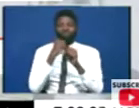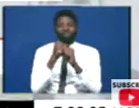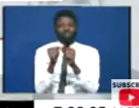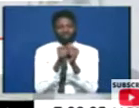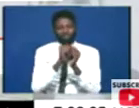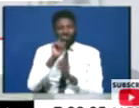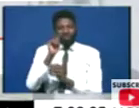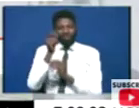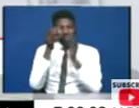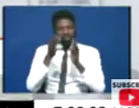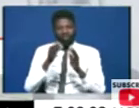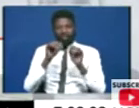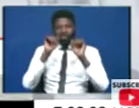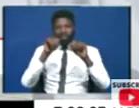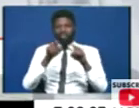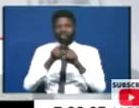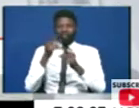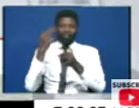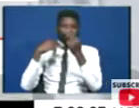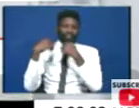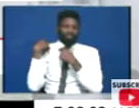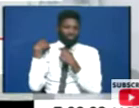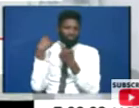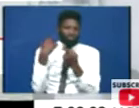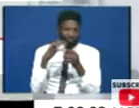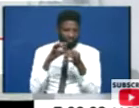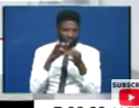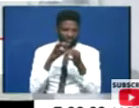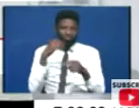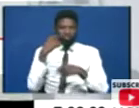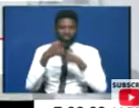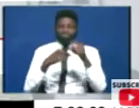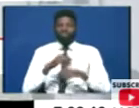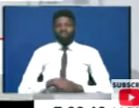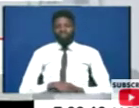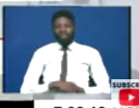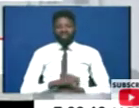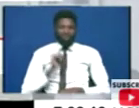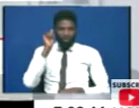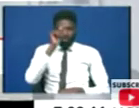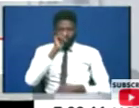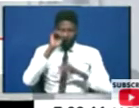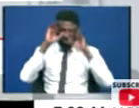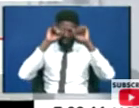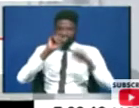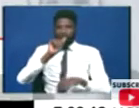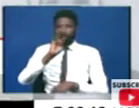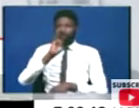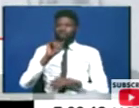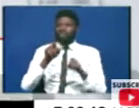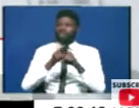uhusiano wao wa kihistoria. Na waziri mkuu wa Ethiopia Abiy Ahmed pia alitume ujumbe wake kwa William